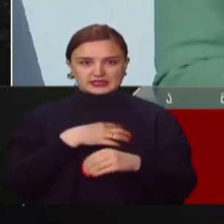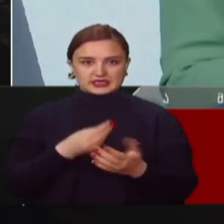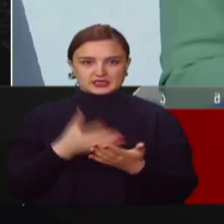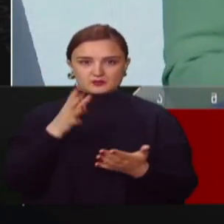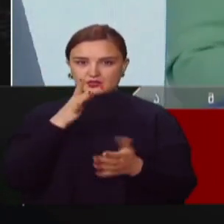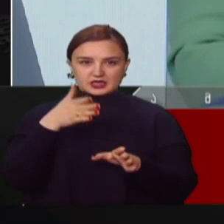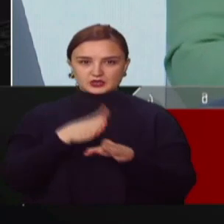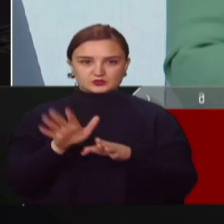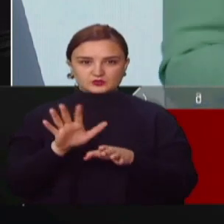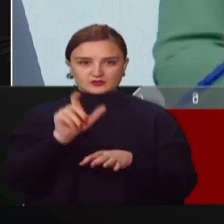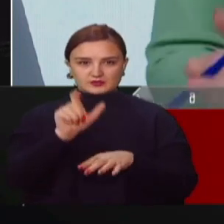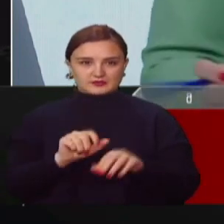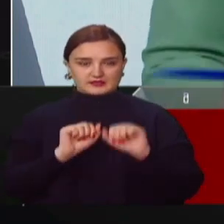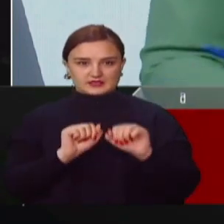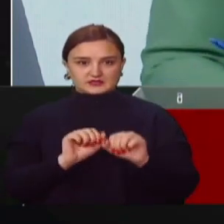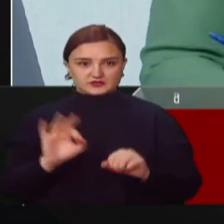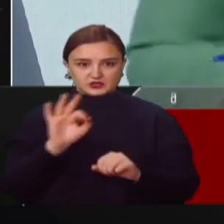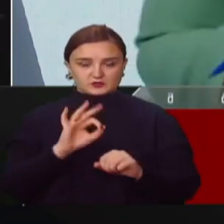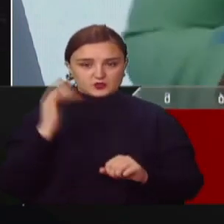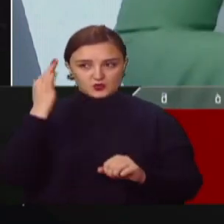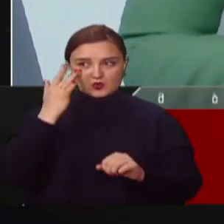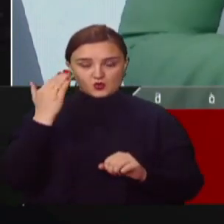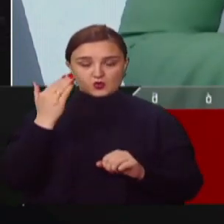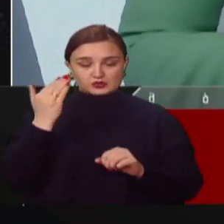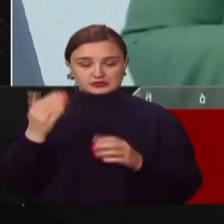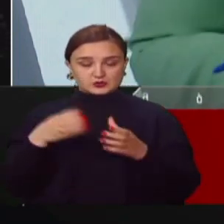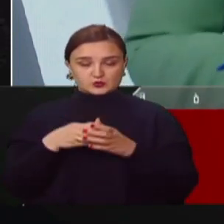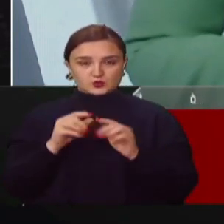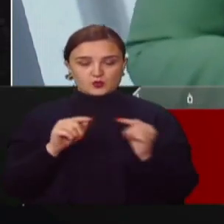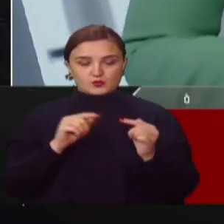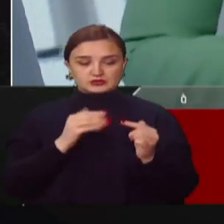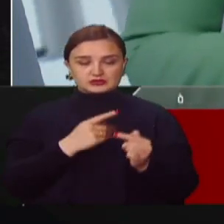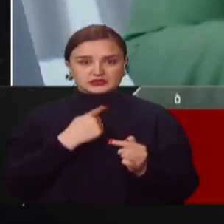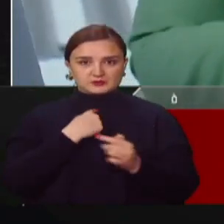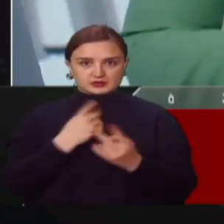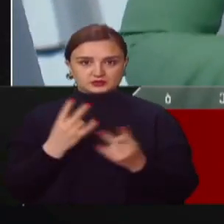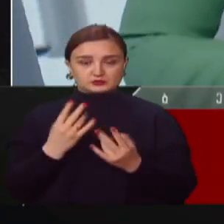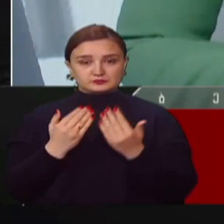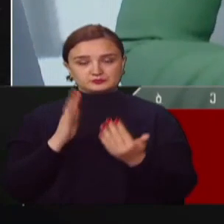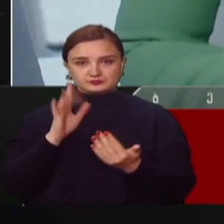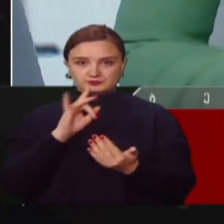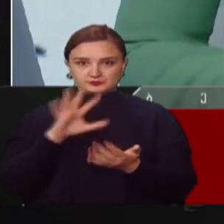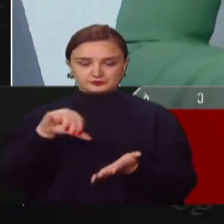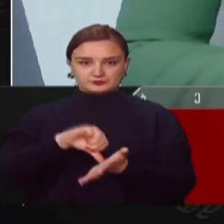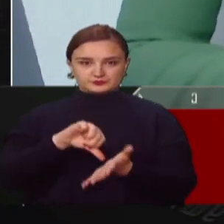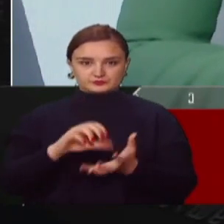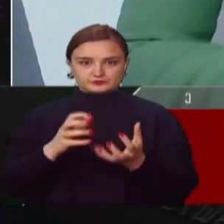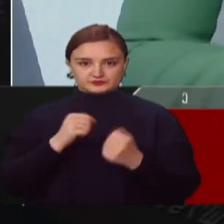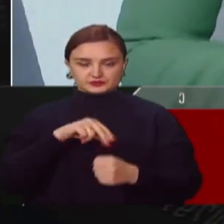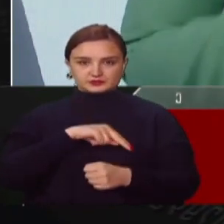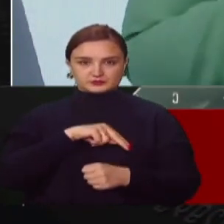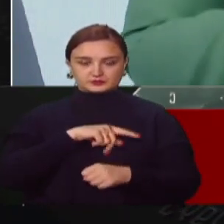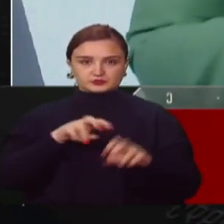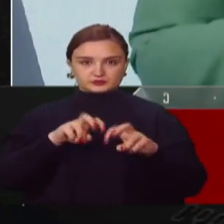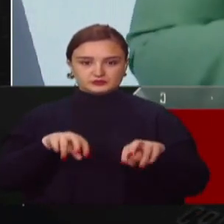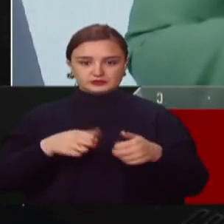შესახებ. მოგახსენებათ, რომ მართულ გუნდს ოპოზიციის ხმებიც დასჭირდება ამისთვის. აპირებთ თუ არა თქვენ მონაწილეობის მიღებას საპარლამენტო განხილვებში